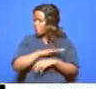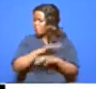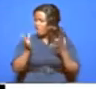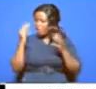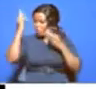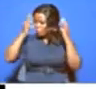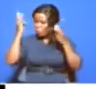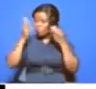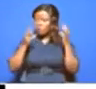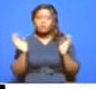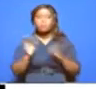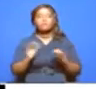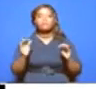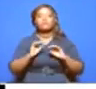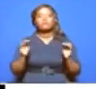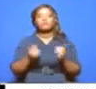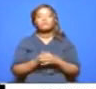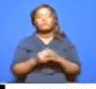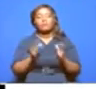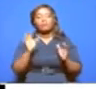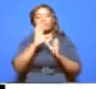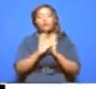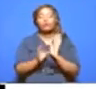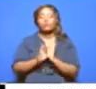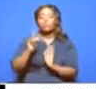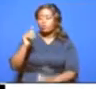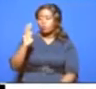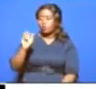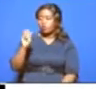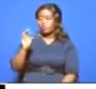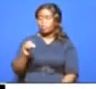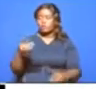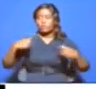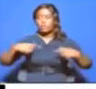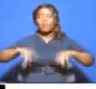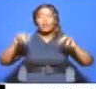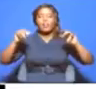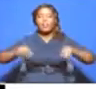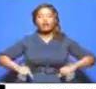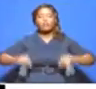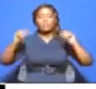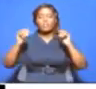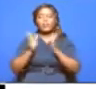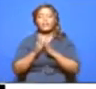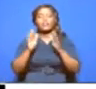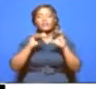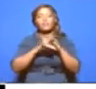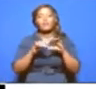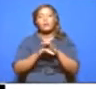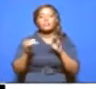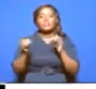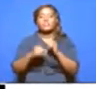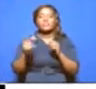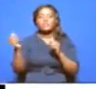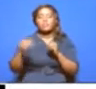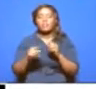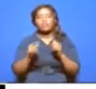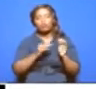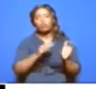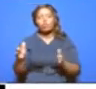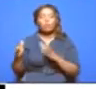Katiba ya jamii ya Iteso inampa mamlaka mwenyekiti wa jamii hiyo pamoja na baraza lake muda wa miezi sita kuandaa uchaguzi baada ya kifo